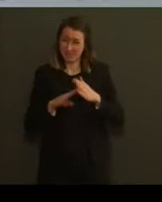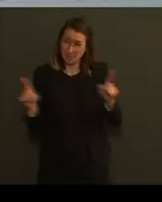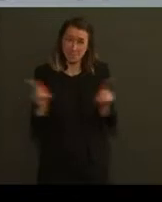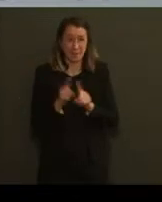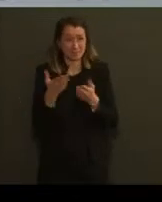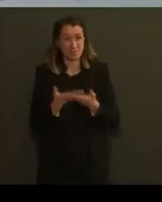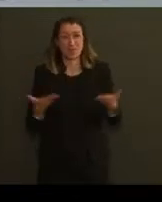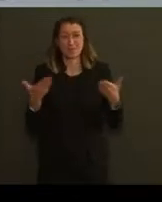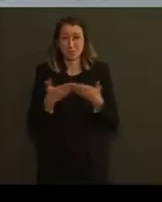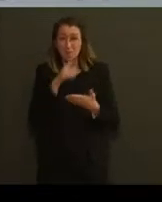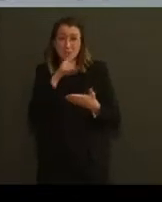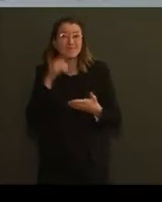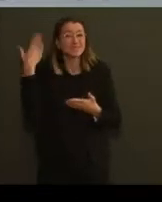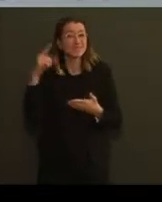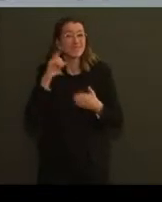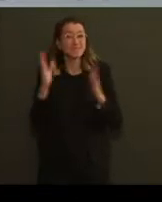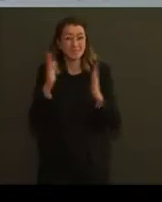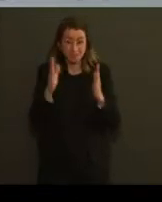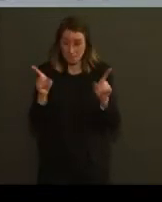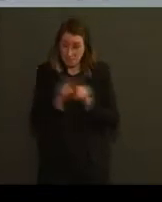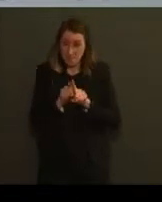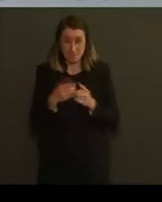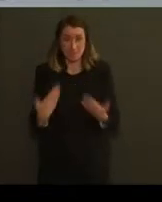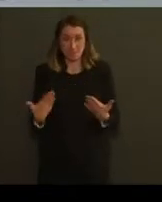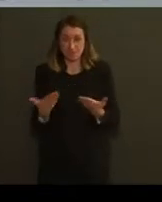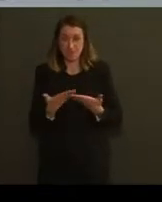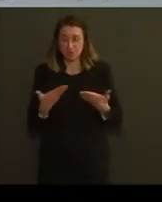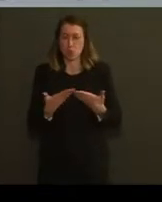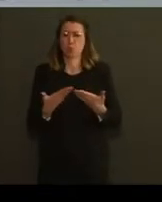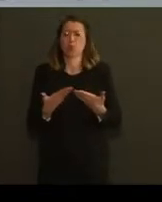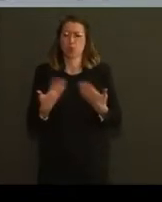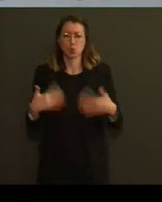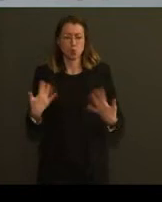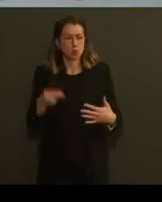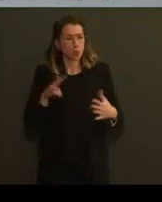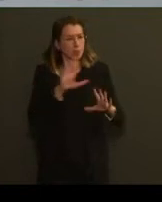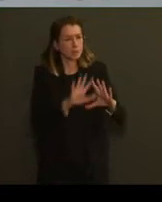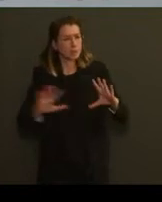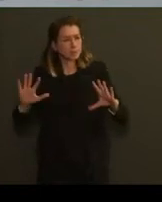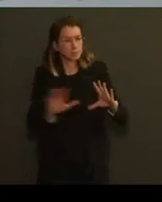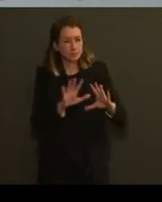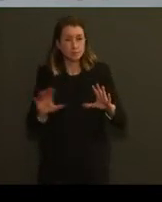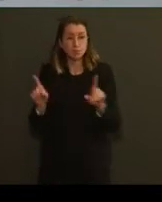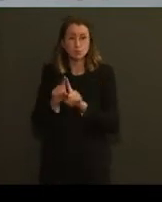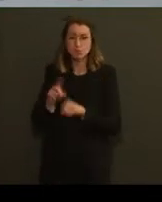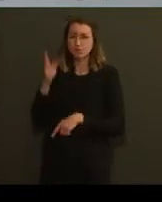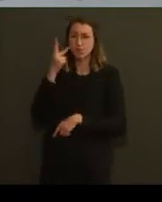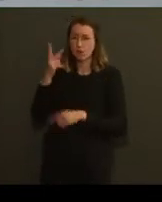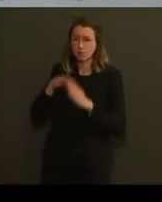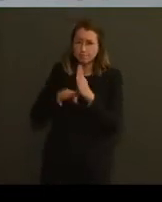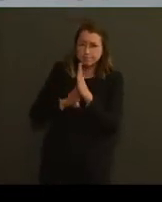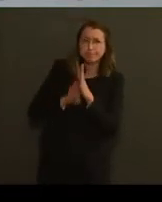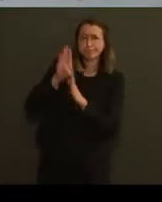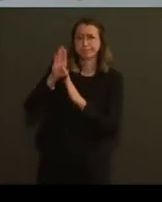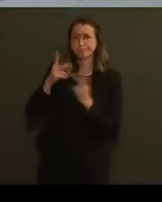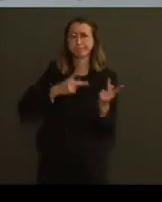la première vague. Les admissions y augmentent aussi plus rapidement, la courbe est plus verticale que lors de la première